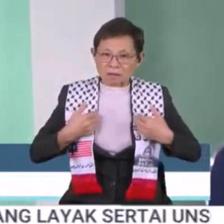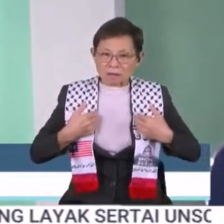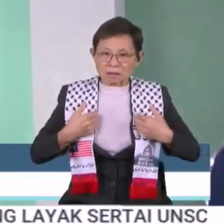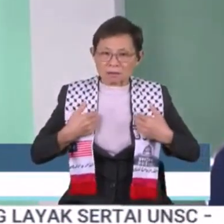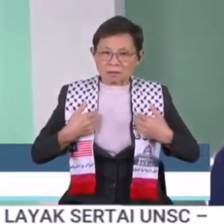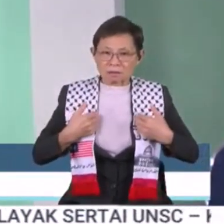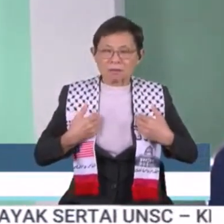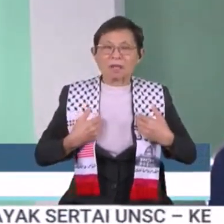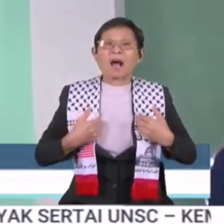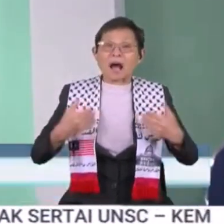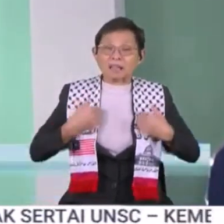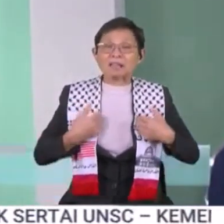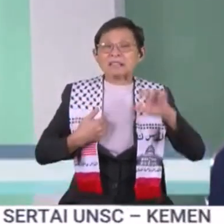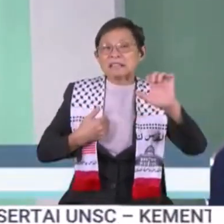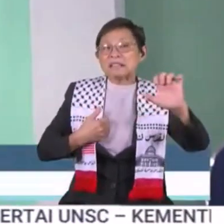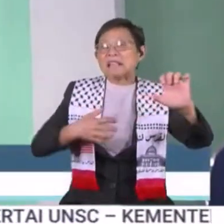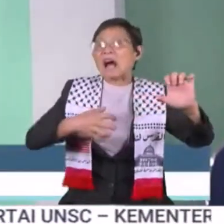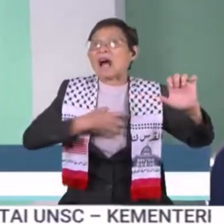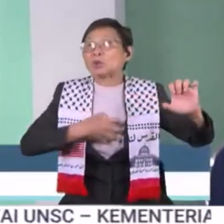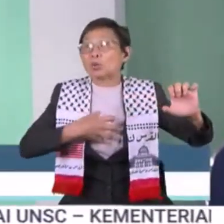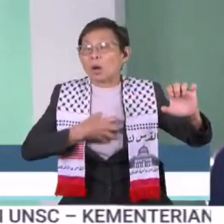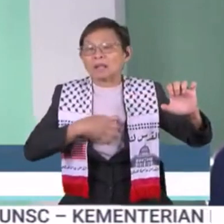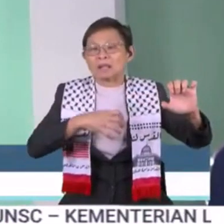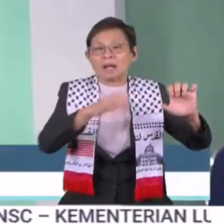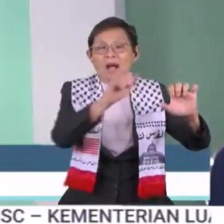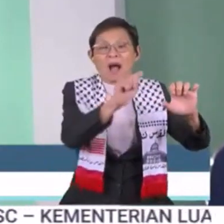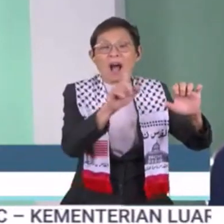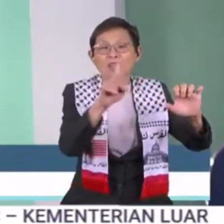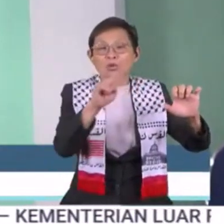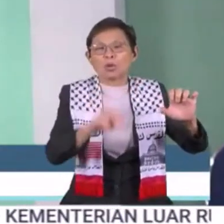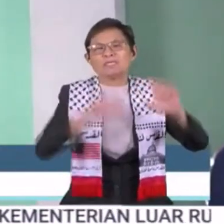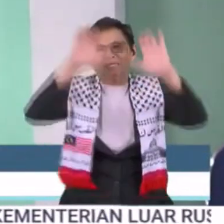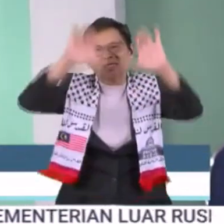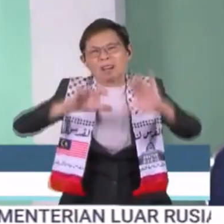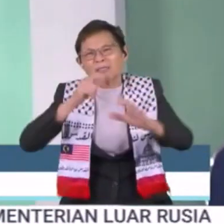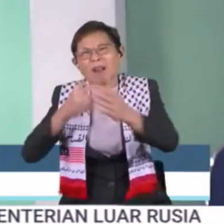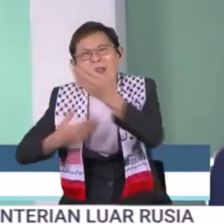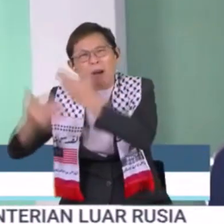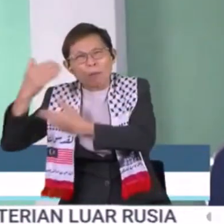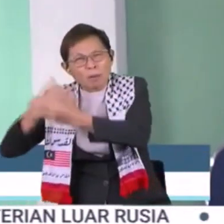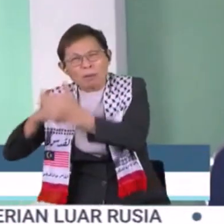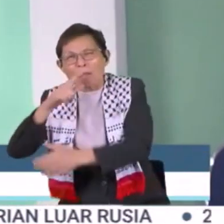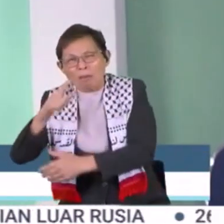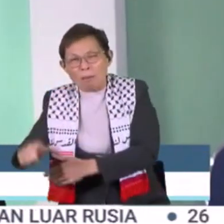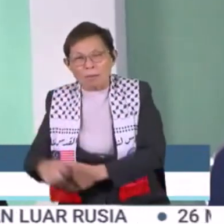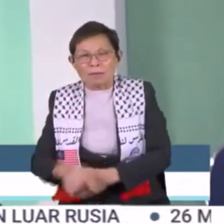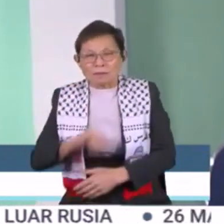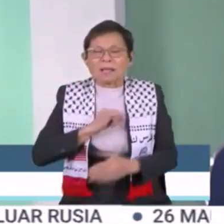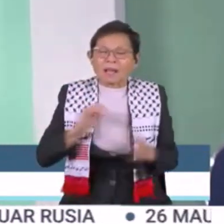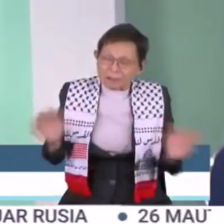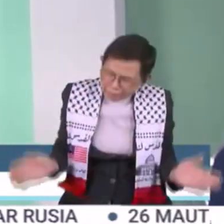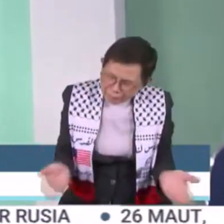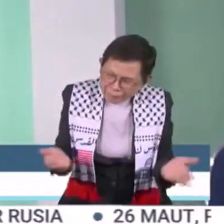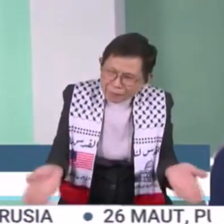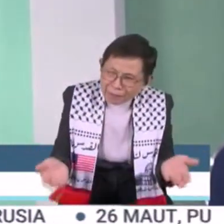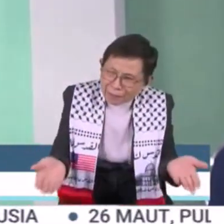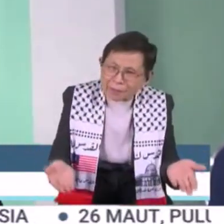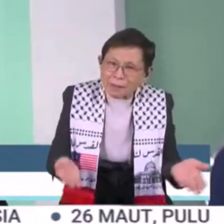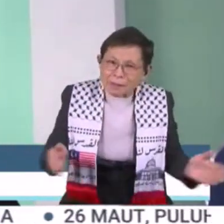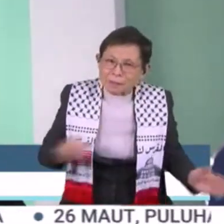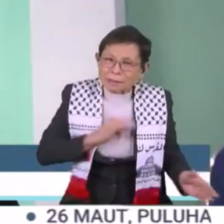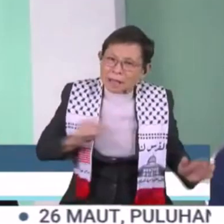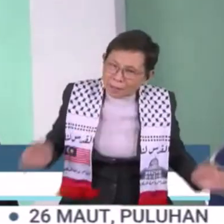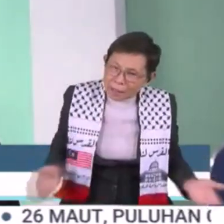menunutkan e-aduan masih lagi mengunakan aduan lama secara lama so far ni saya belum ada statistik that's why Saya nak menggalakkan apa